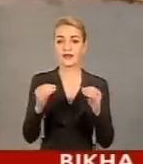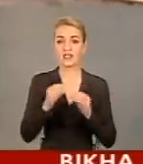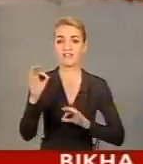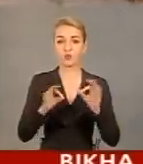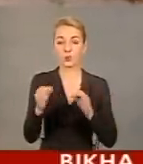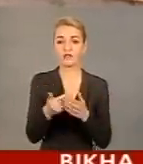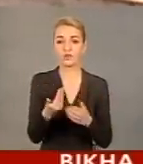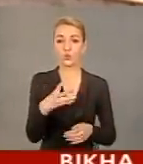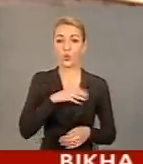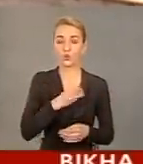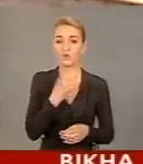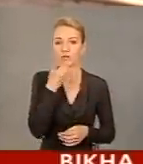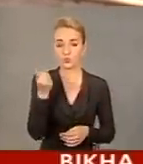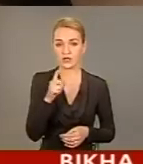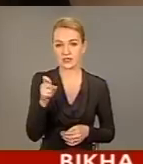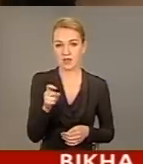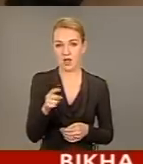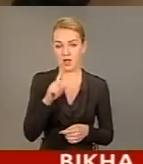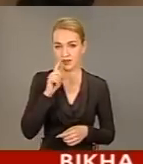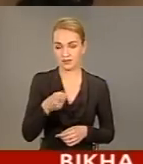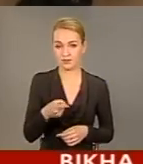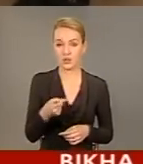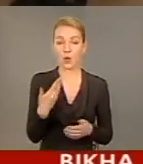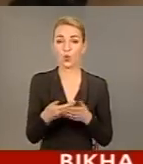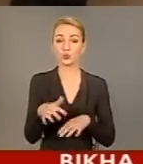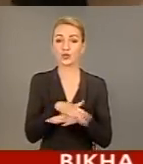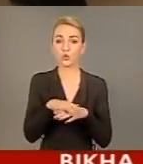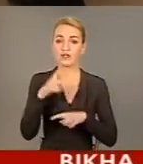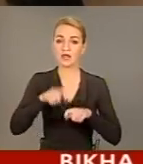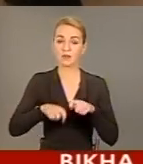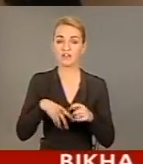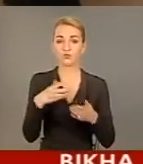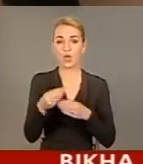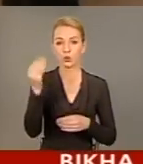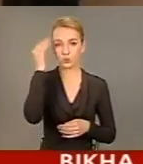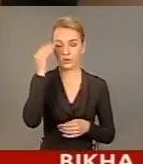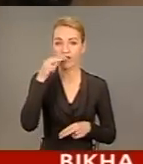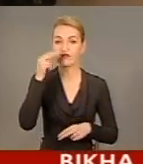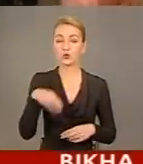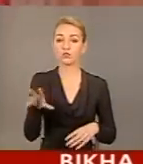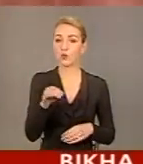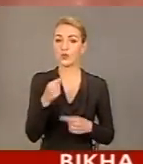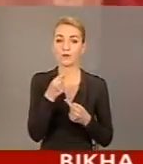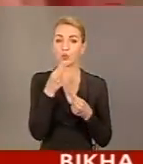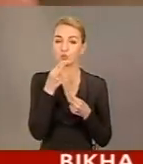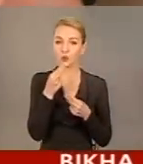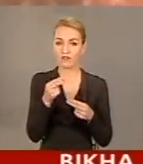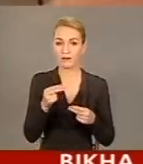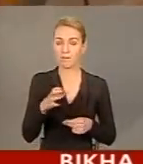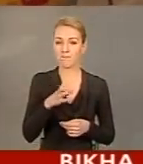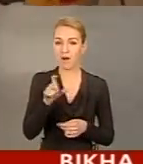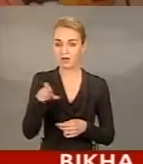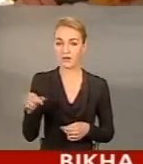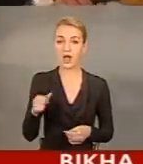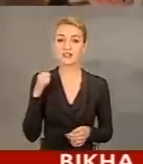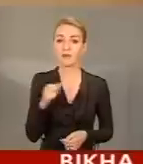від доходу виручки суб'єкта за минулий рік. А ось у ринкових експертів своя думка. Кажуть, винні у всьому не продуктові магнати, а